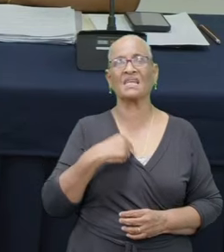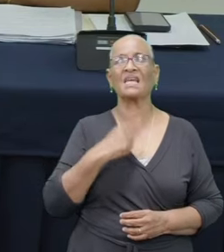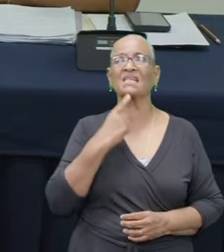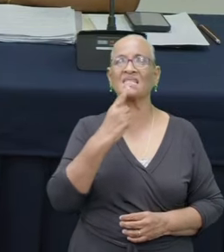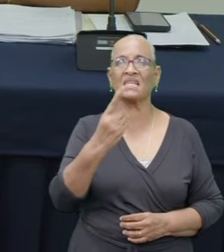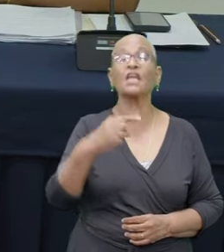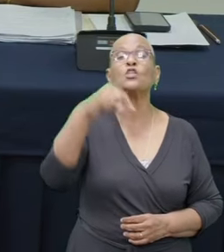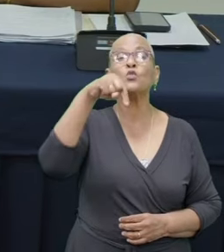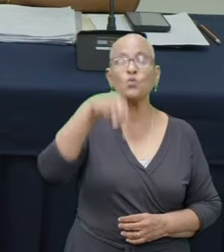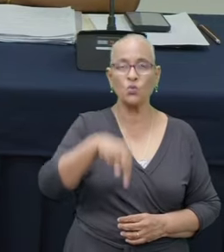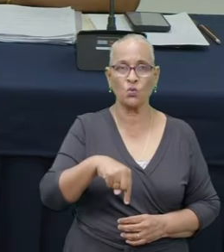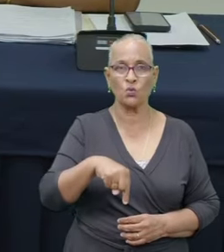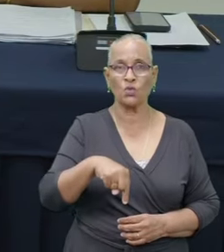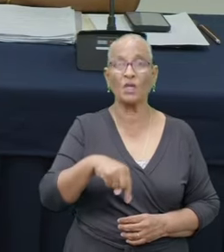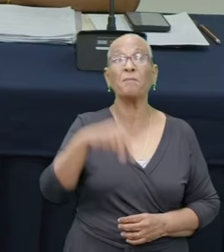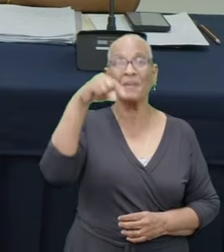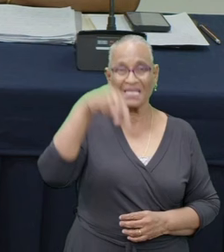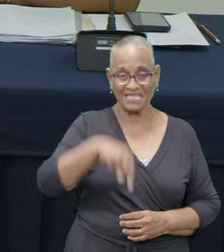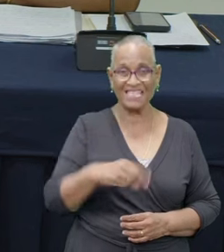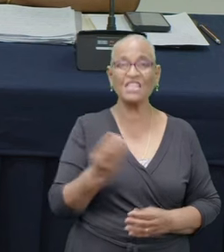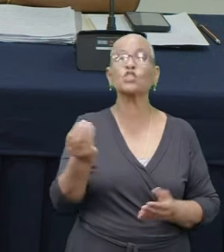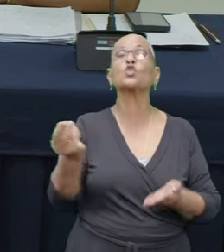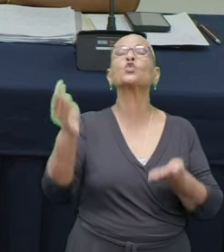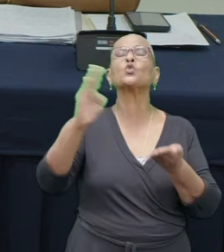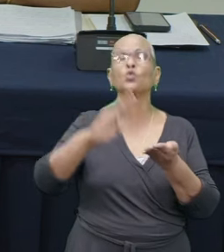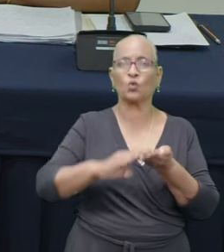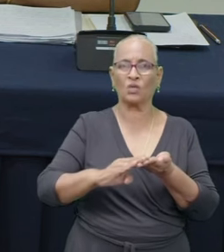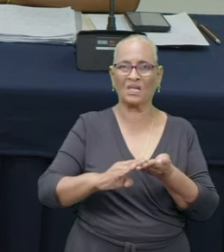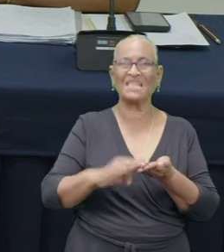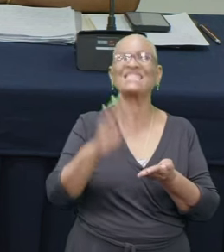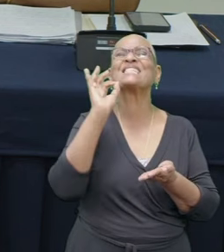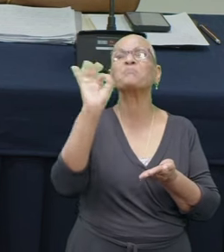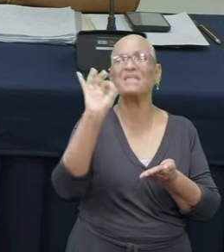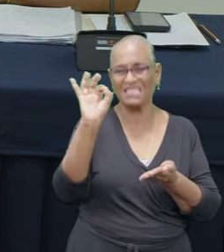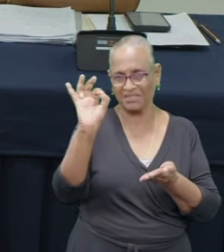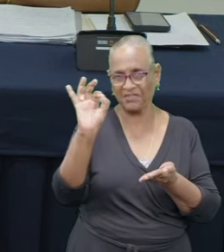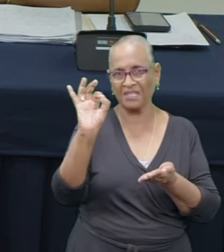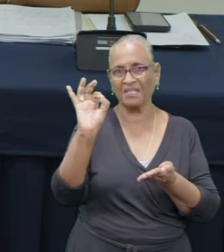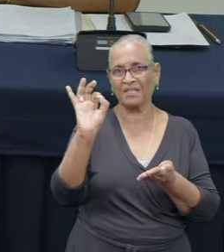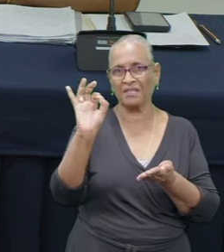nu met deze toelage specifiek